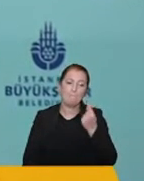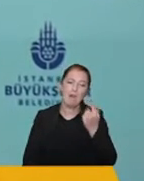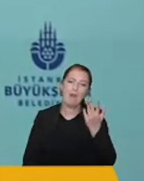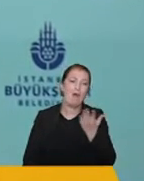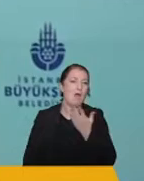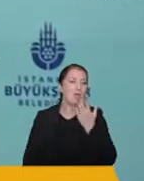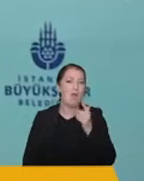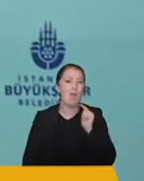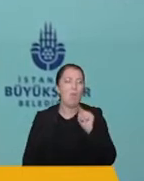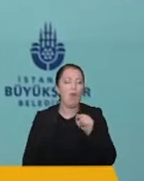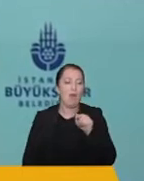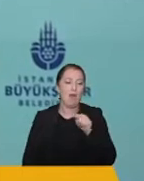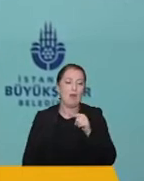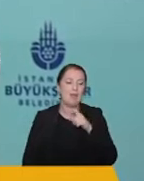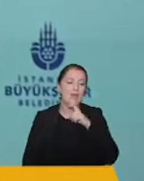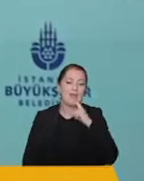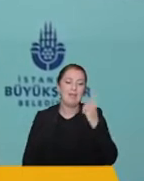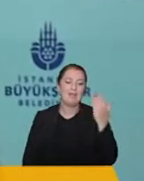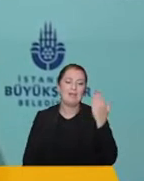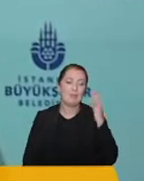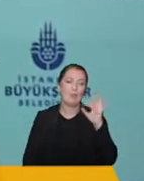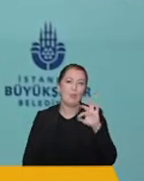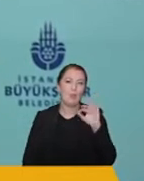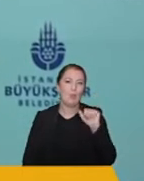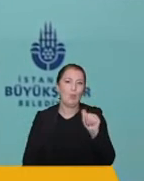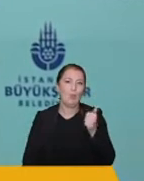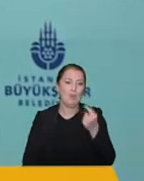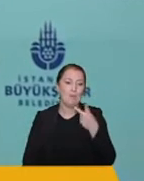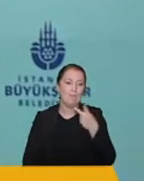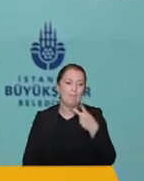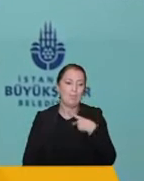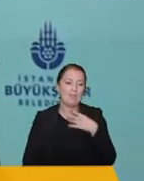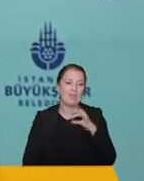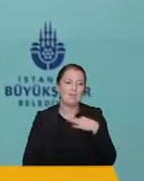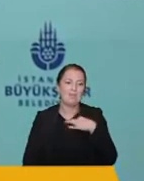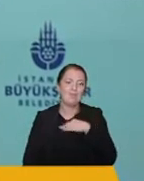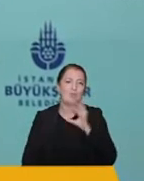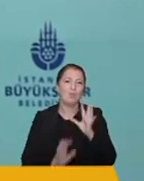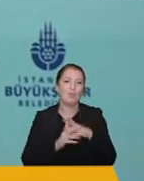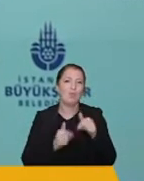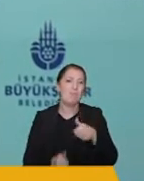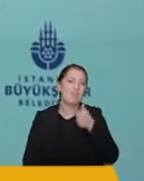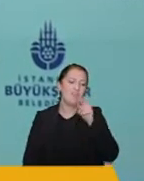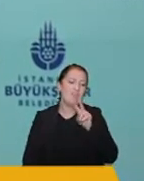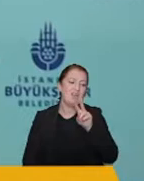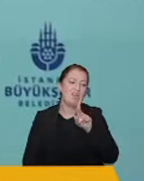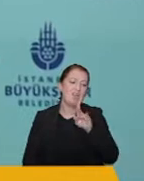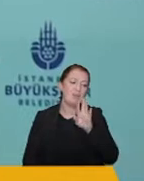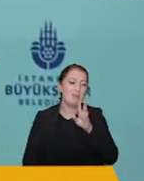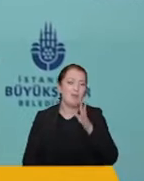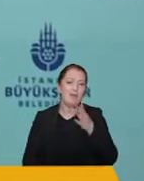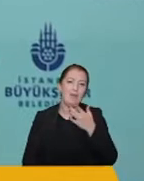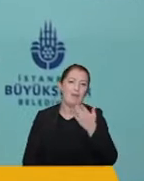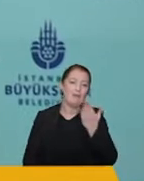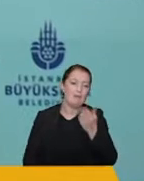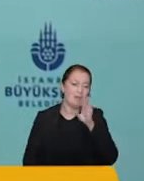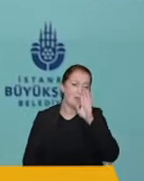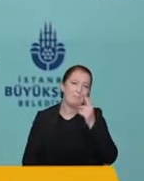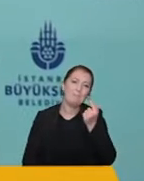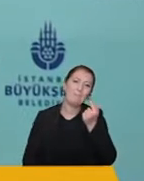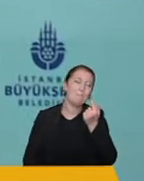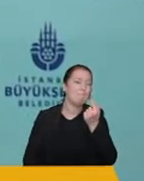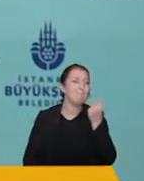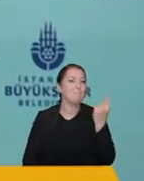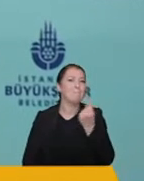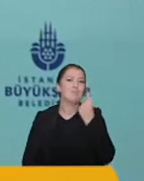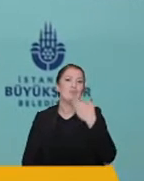böyle geçmişten, bugünden, ben de Sayın Grup Başkan Vekilimiz gibi önüme çıkanlardan bir şeyler aktarmaya